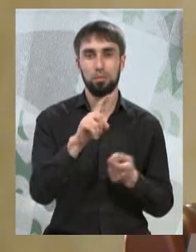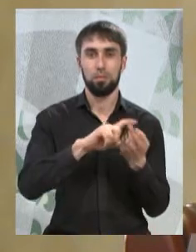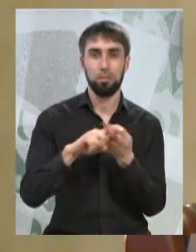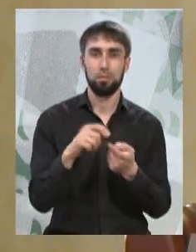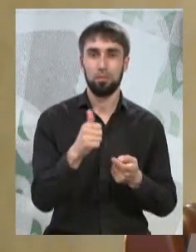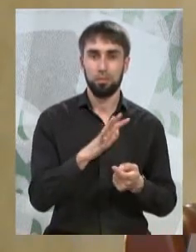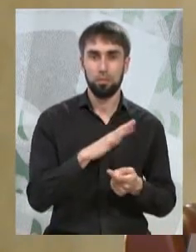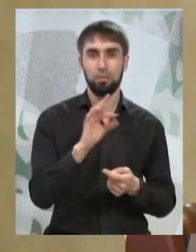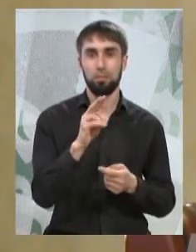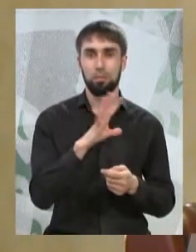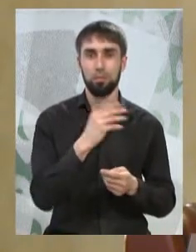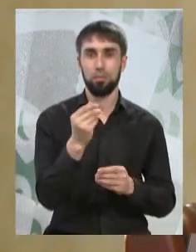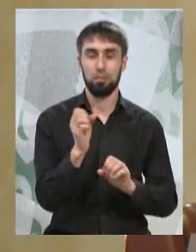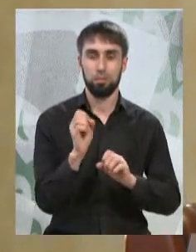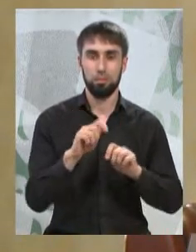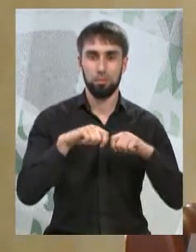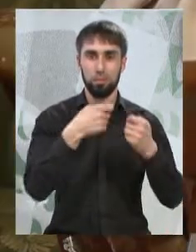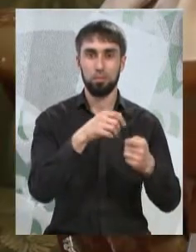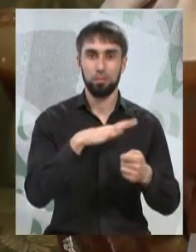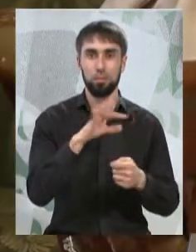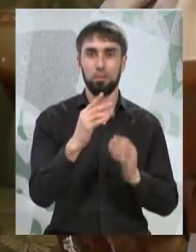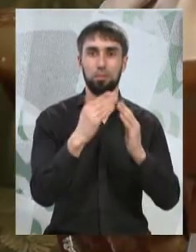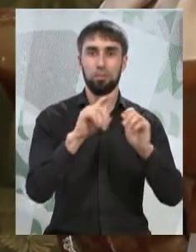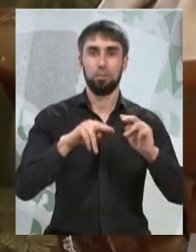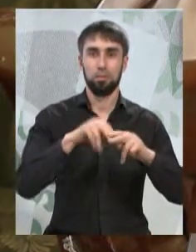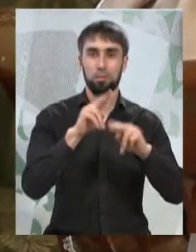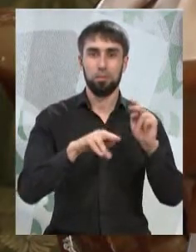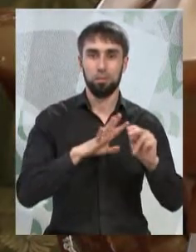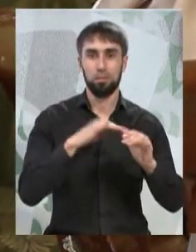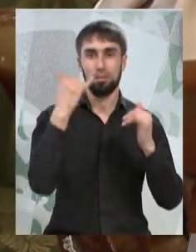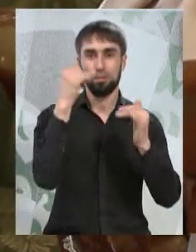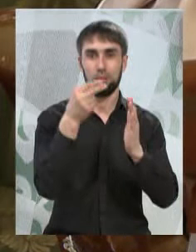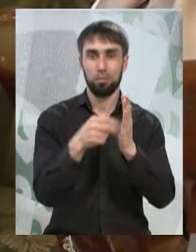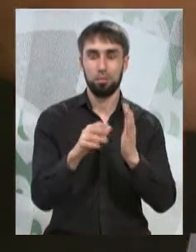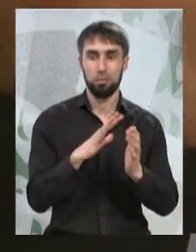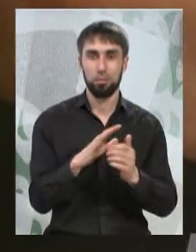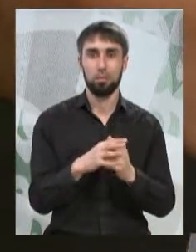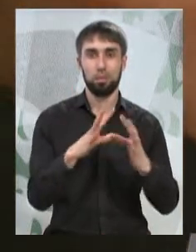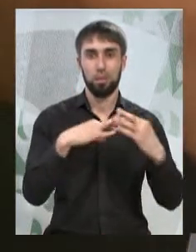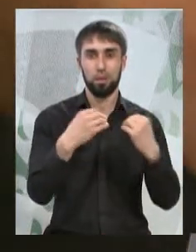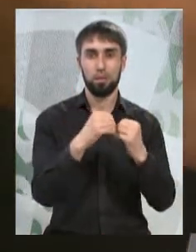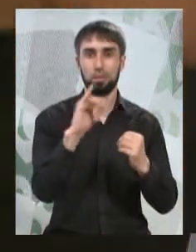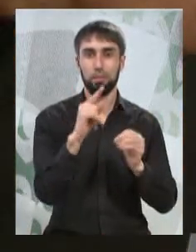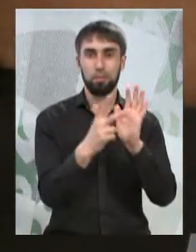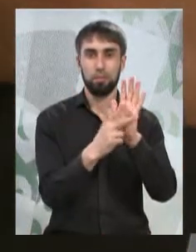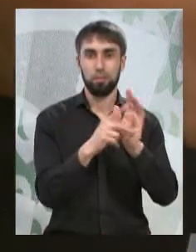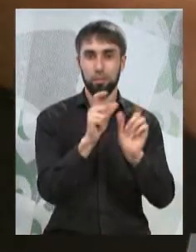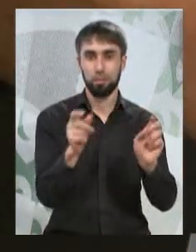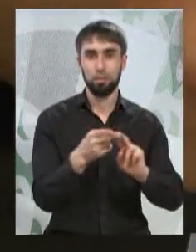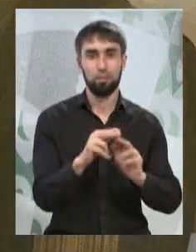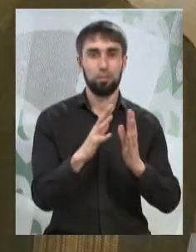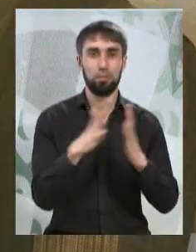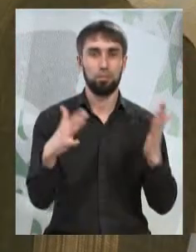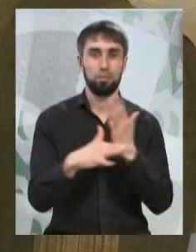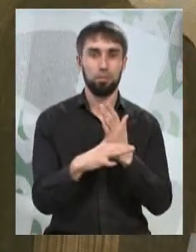Он присылал достаточно денег, так что они смогли построить дом и обзавестись коровой. Для семьи из 8 человек это была большая